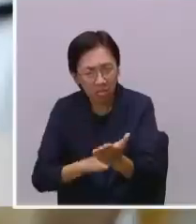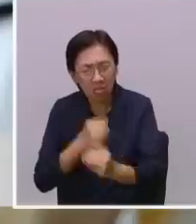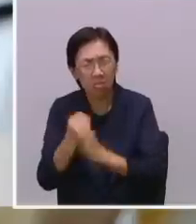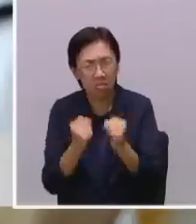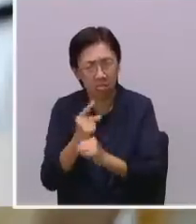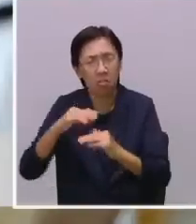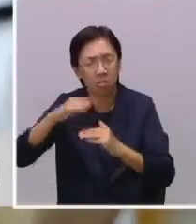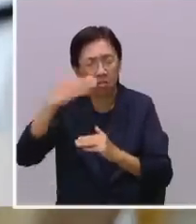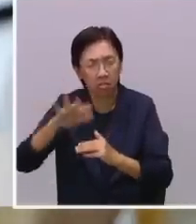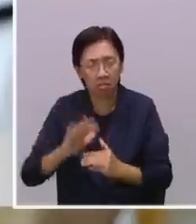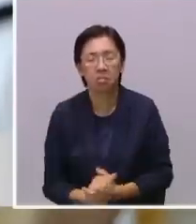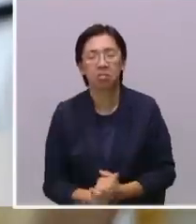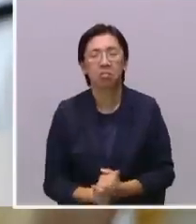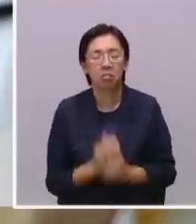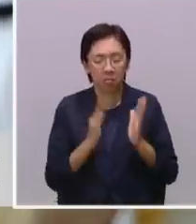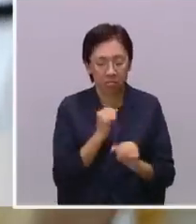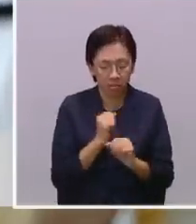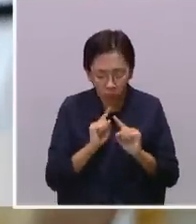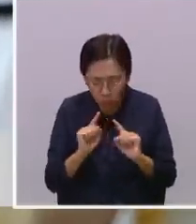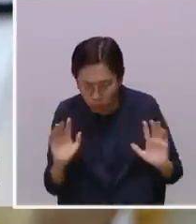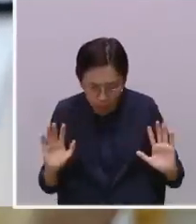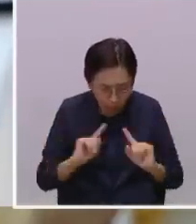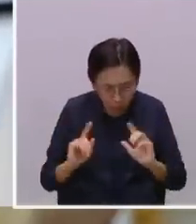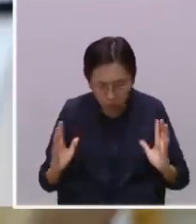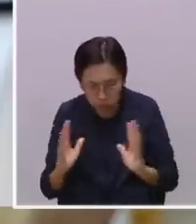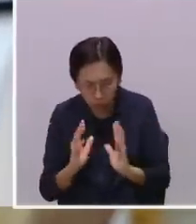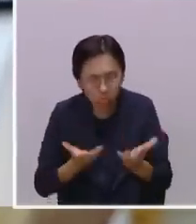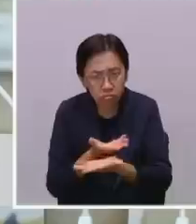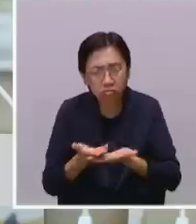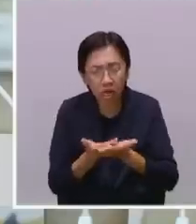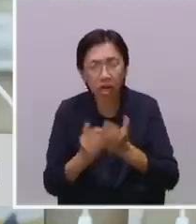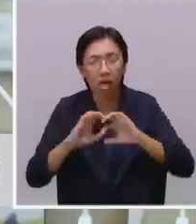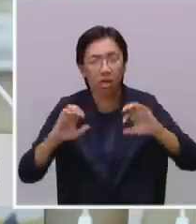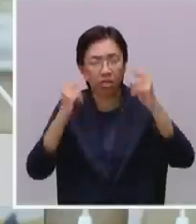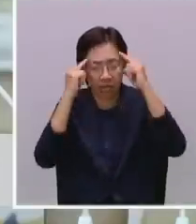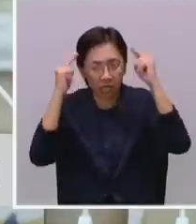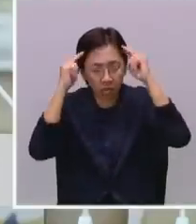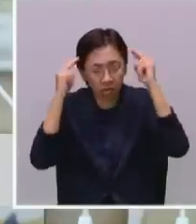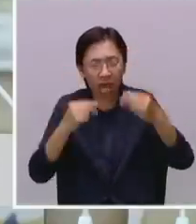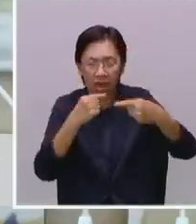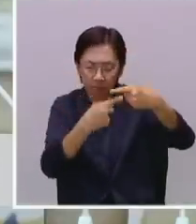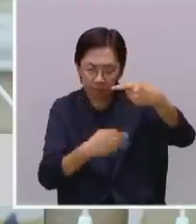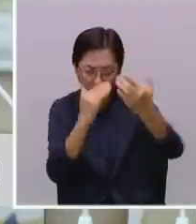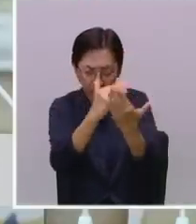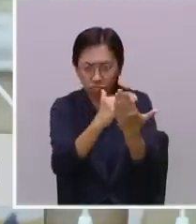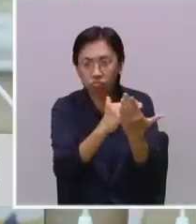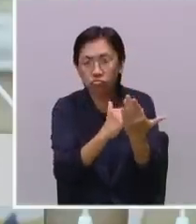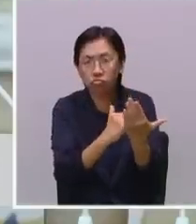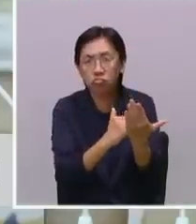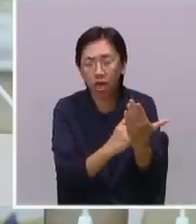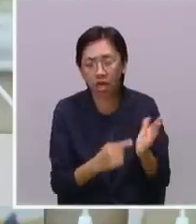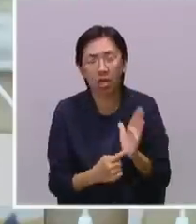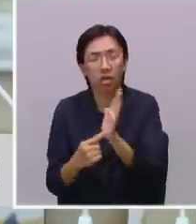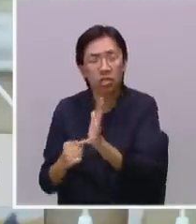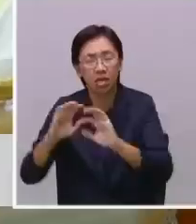ปีแล้วนะคะเจ้าหน้าที่คุยกันค่ะเพราะว่ารัฐบาลซาอุดีอาระเบียมีลิสต์รายการต่างๆที่เป็นข้อเรียกร้องให้